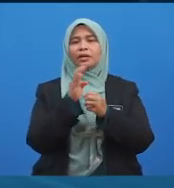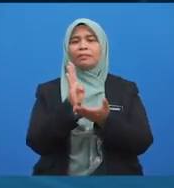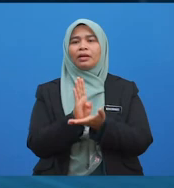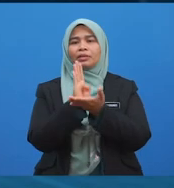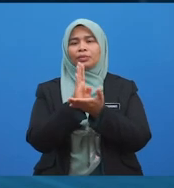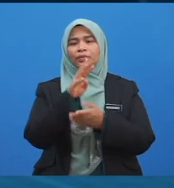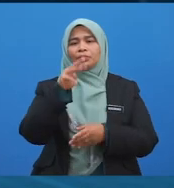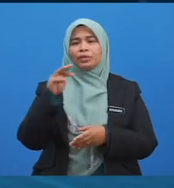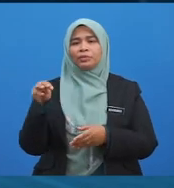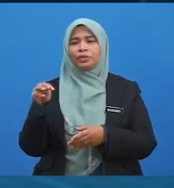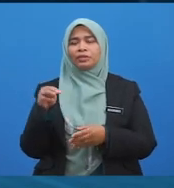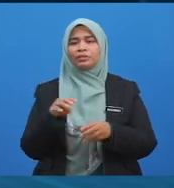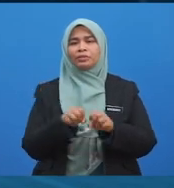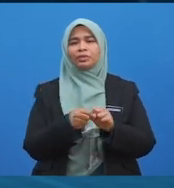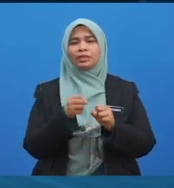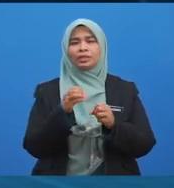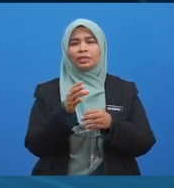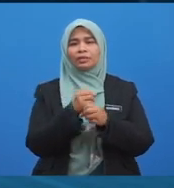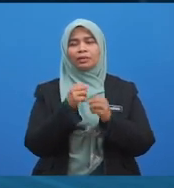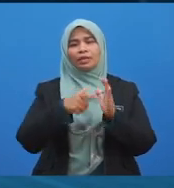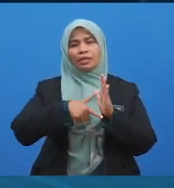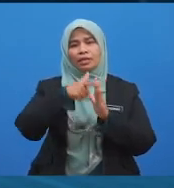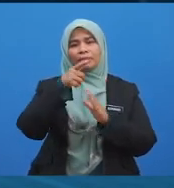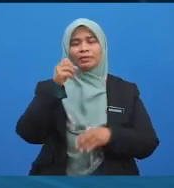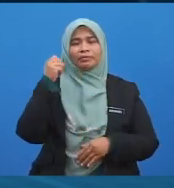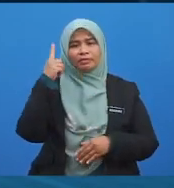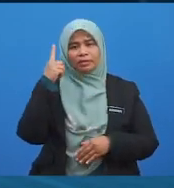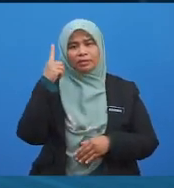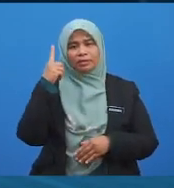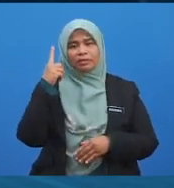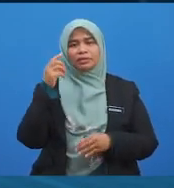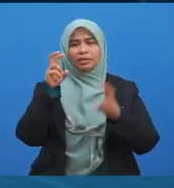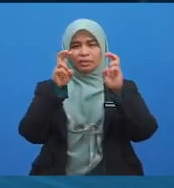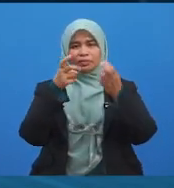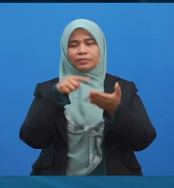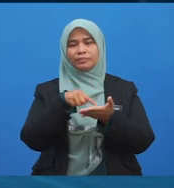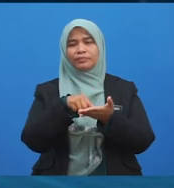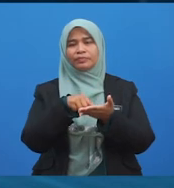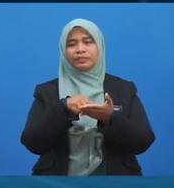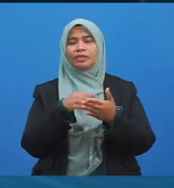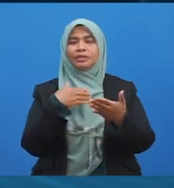dapat membantu murid-murid agar dapat lebih memahami lagi tajuk ini.